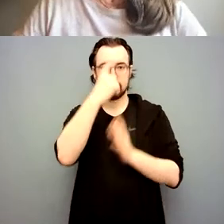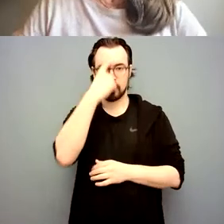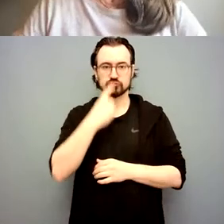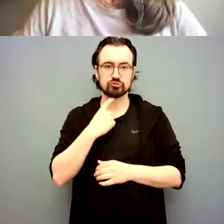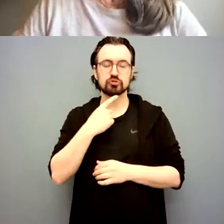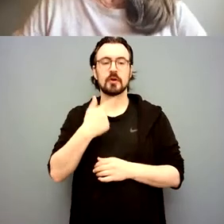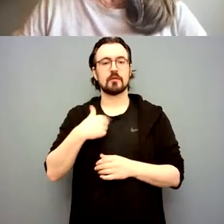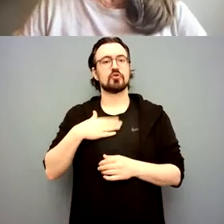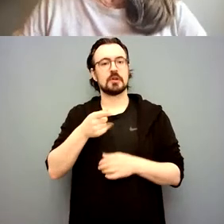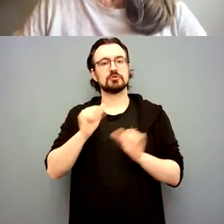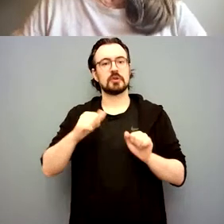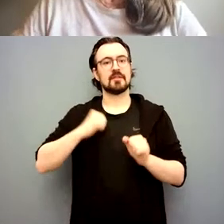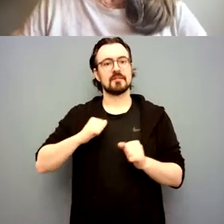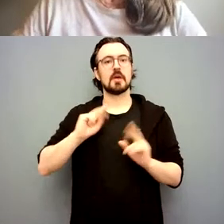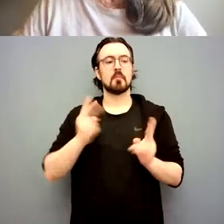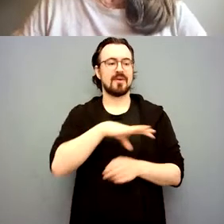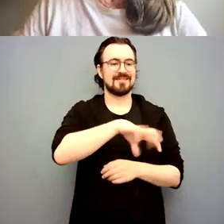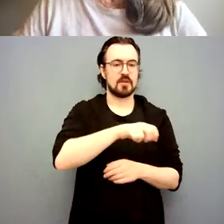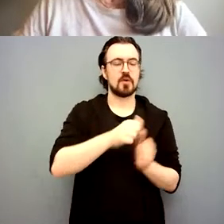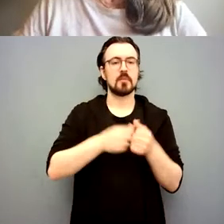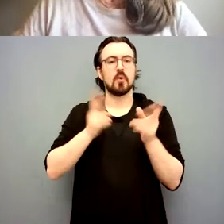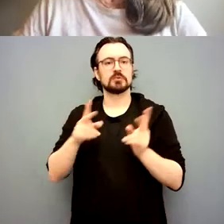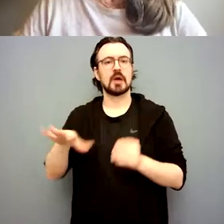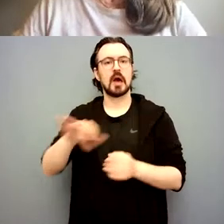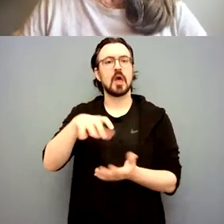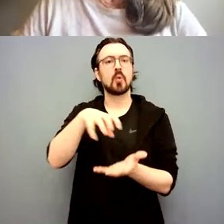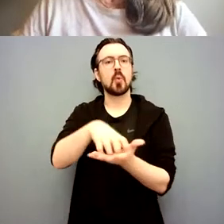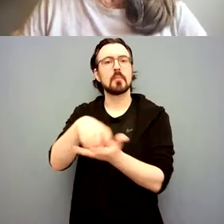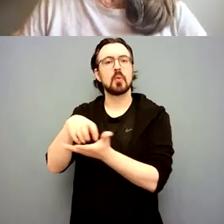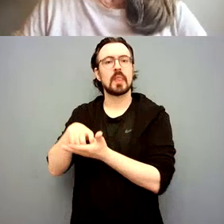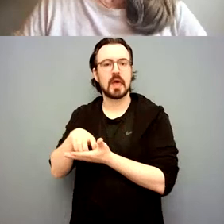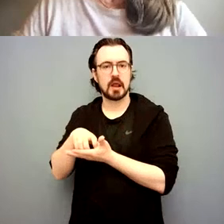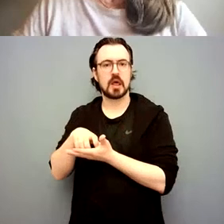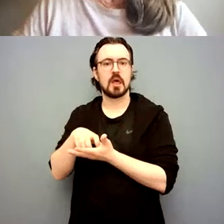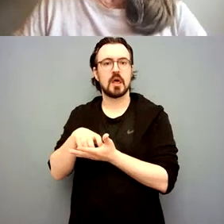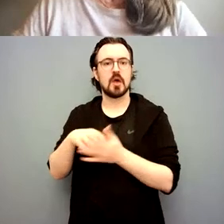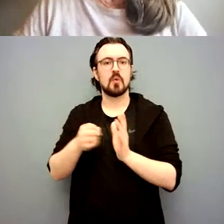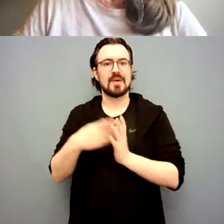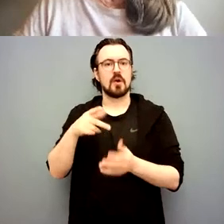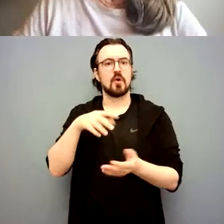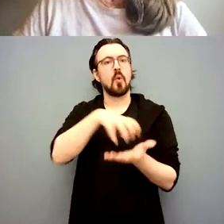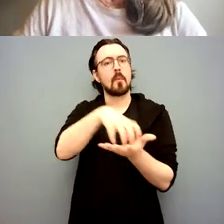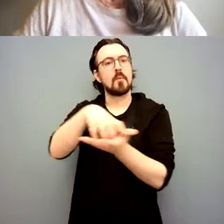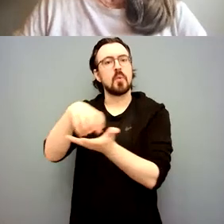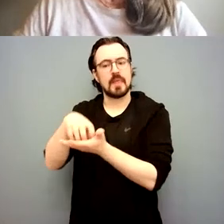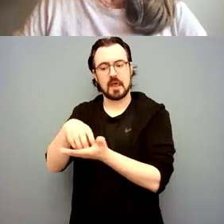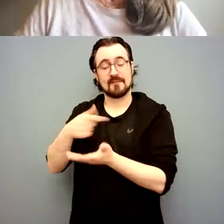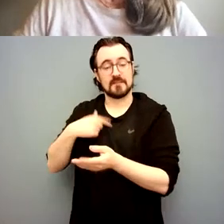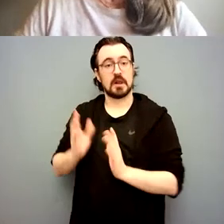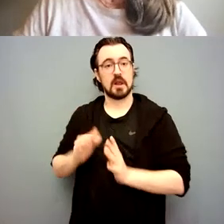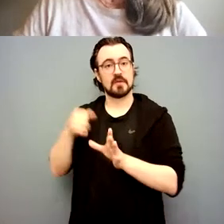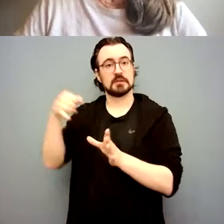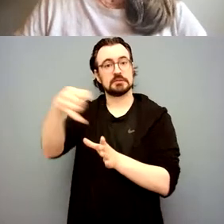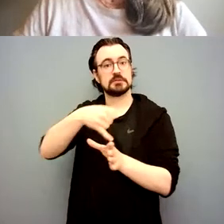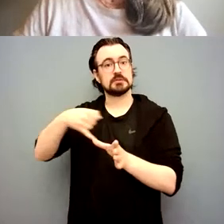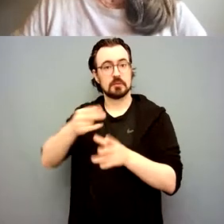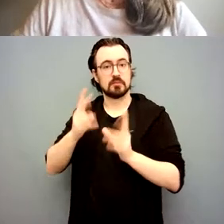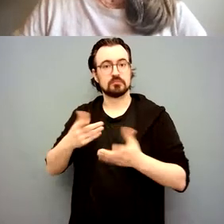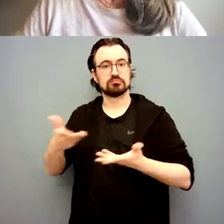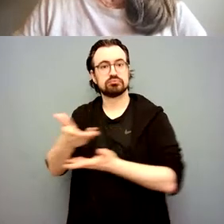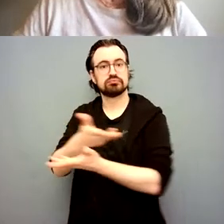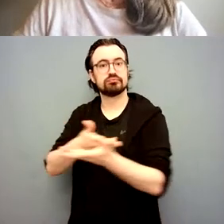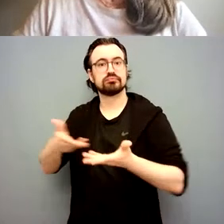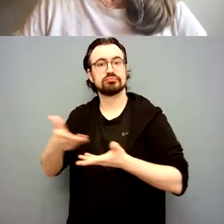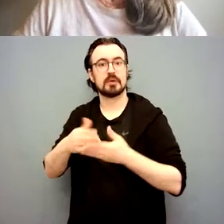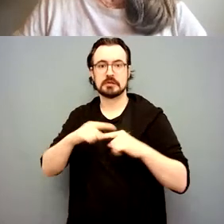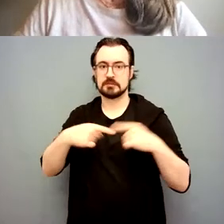både regionen men också av alla kommuner. För att det är ju i kommunerna vi lever och verkar, oavsett